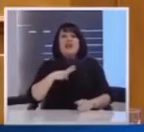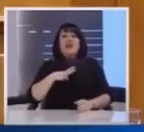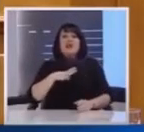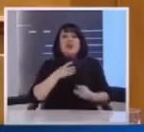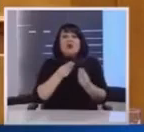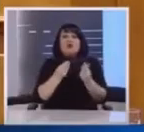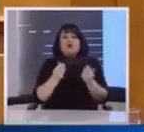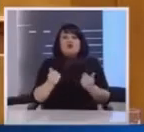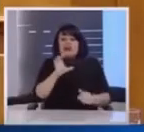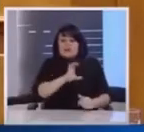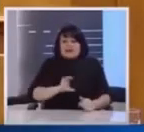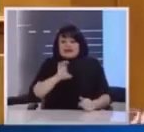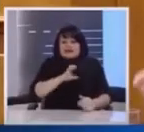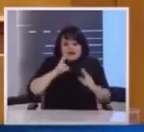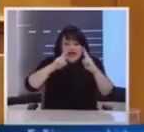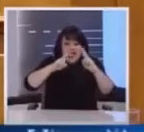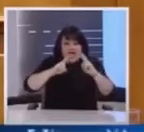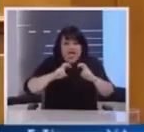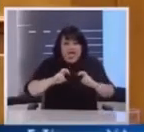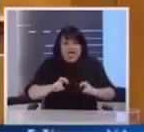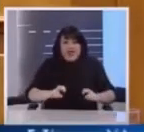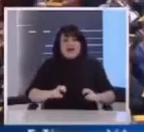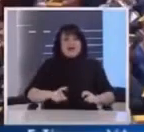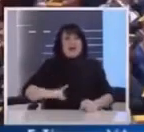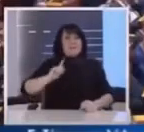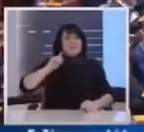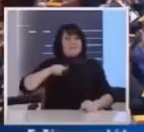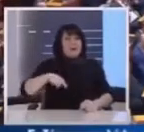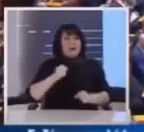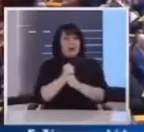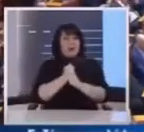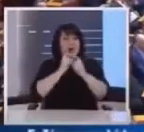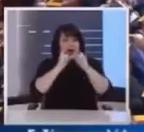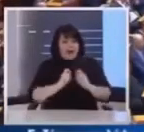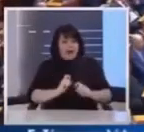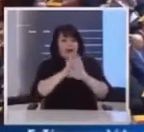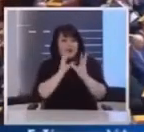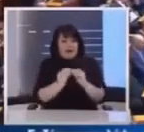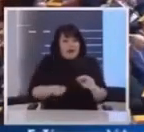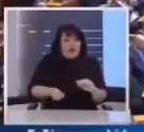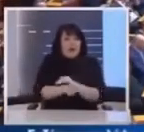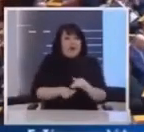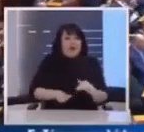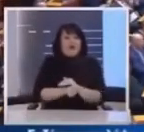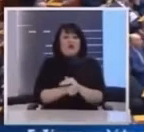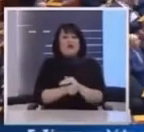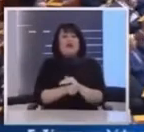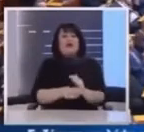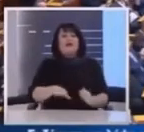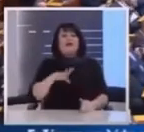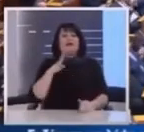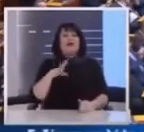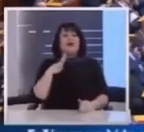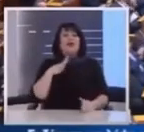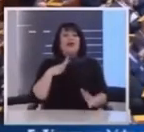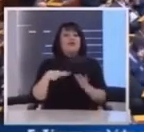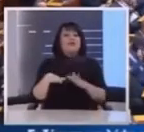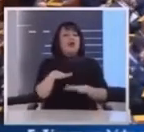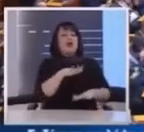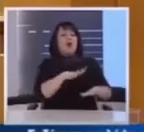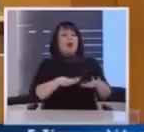της ουσίας. Και για την απιστία και για την δωροδοκία. Δεν θέλουμε